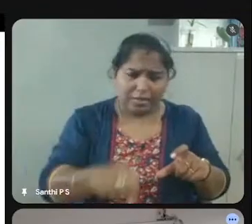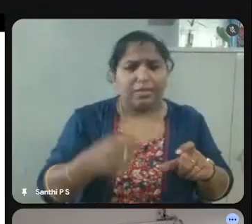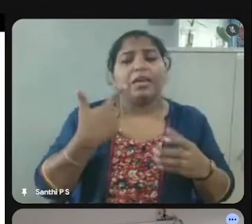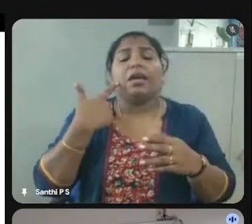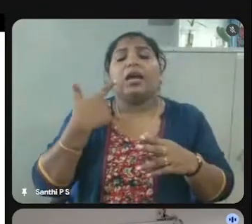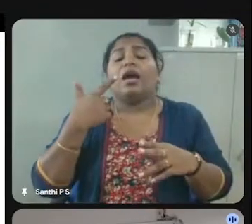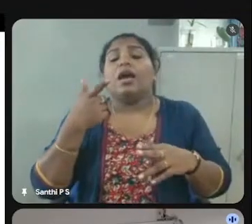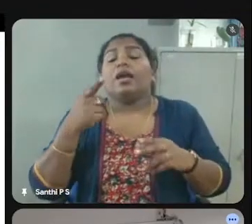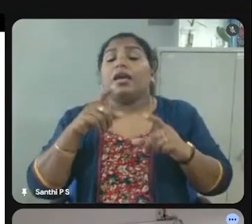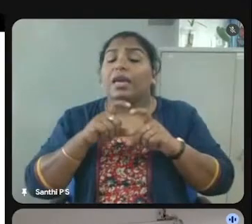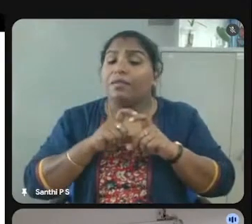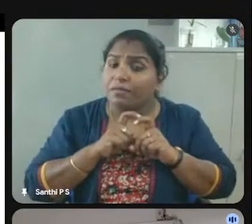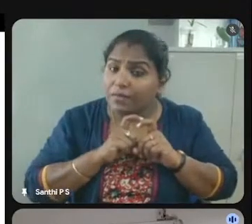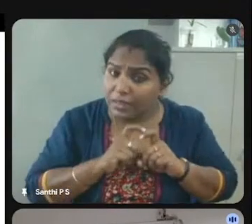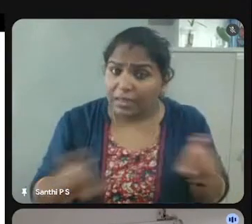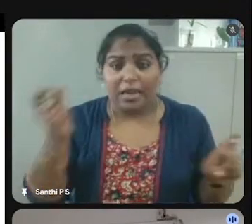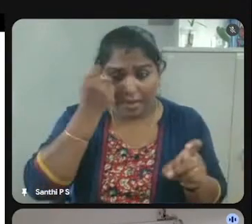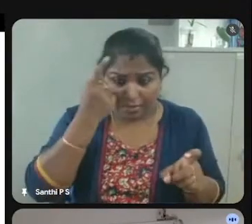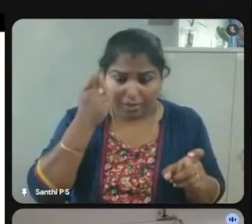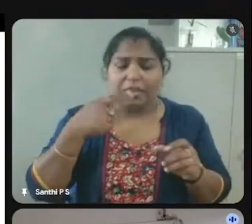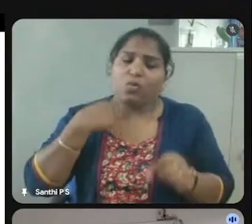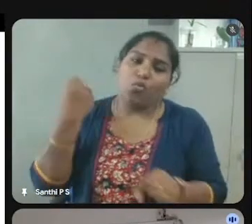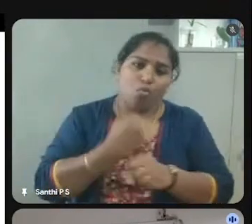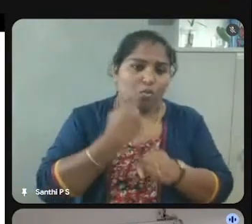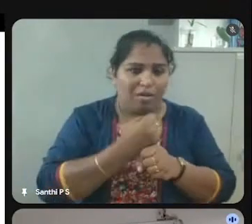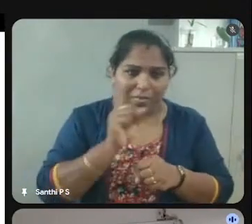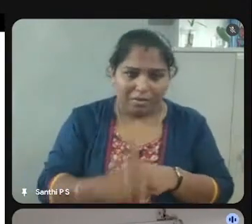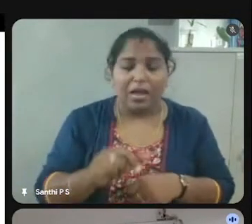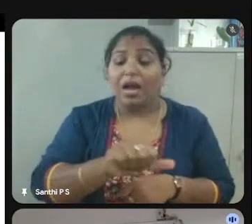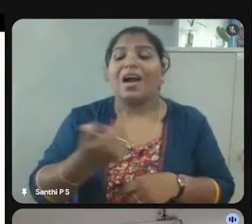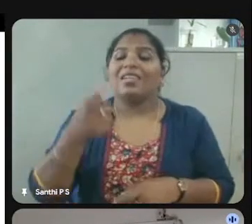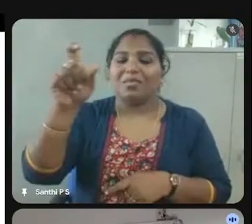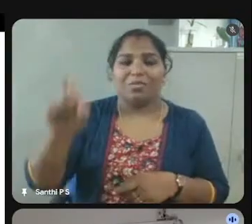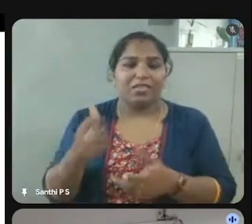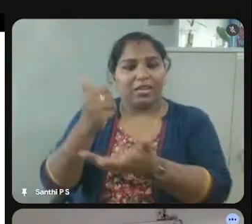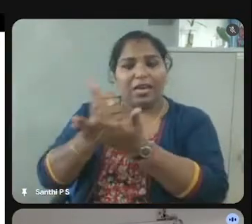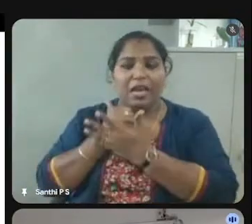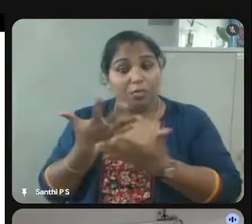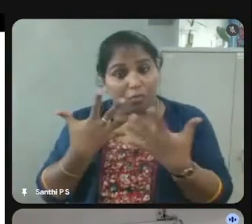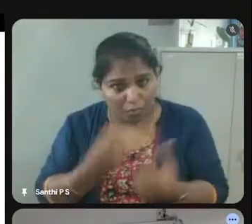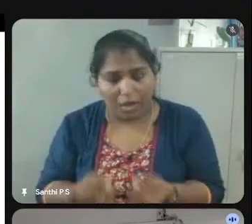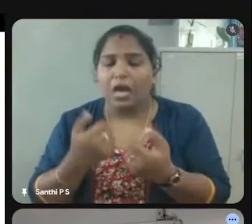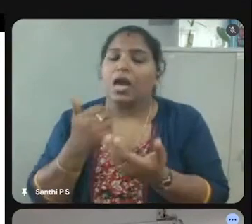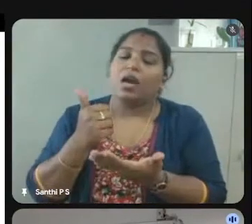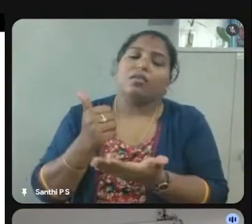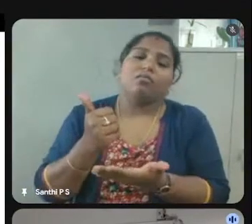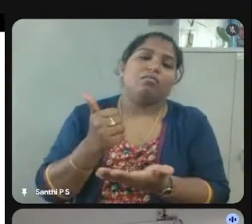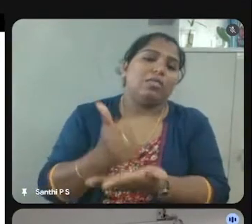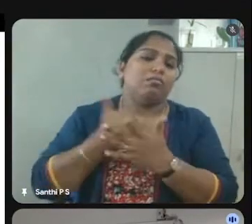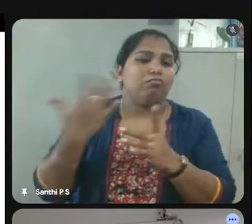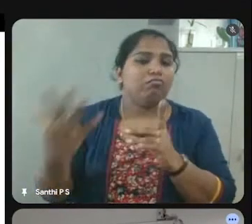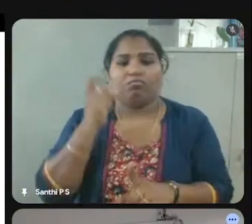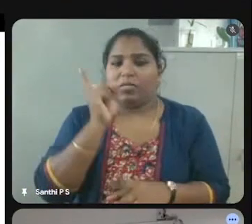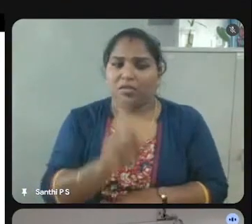എന്നുണ്ടെങ്കിൽ തീർച്ചയായിട്ടും ഞാൻ അതിനുവേണ്ടി വർക്ക് ചെയ്യണം. അപ്പം മറ്റൊരാളുടെ സഹായം അതിനാവശ്യമാണെങ്കിൽ ഞാൻ അത് ചോദിച്ചേ മതിയാവും. അപ്പോൾ ആ ഒരു